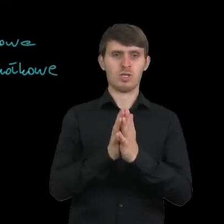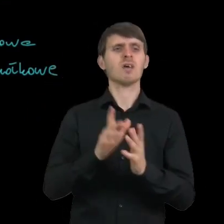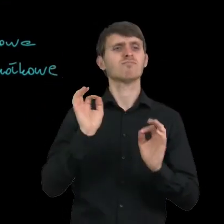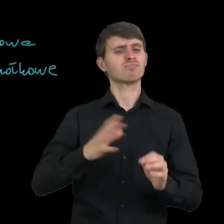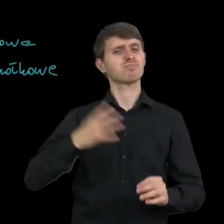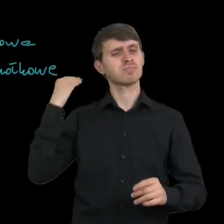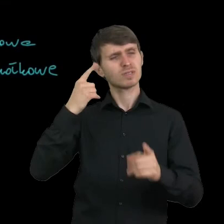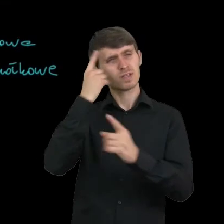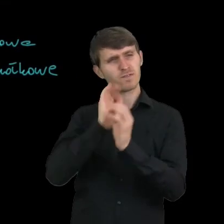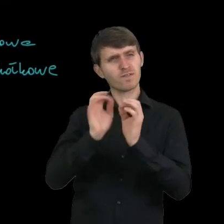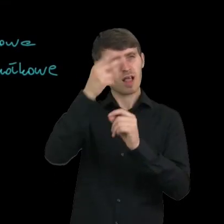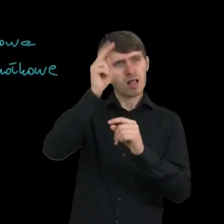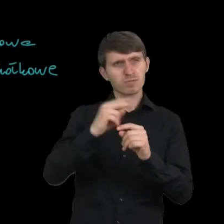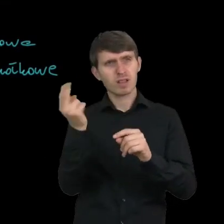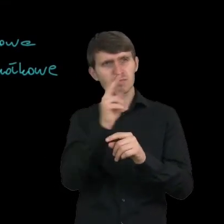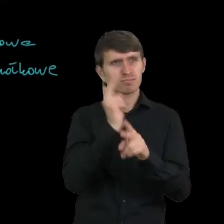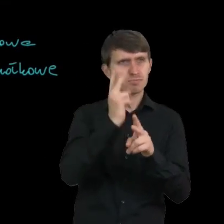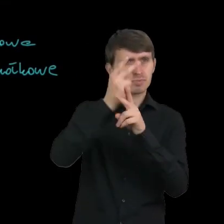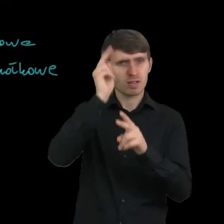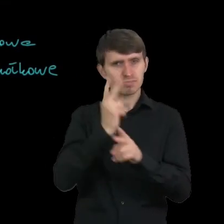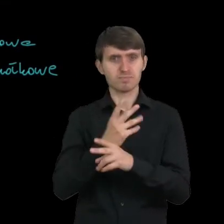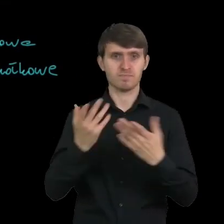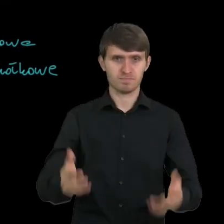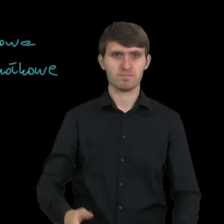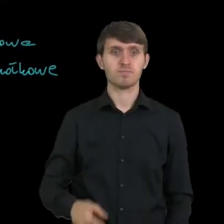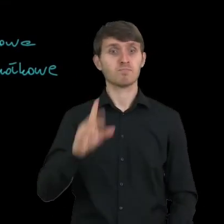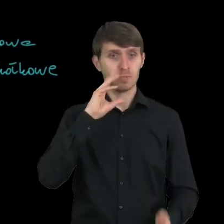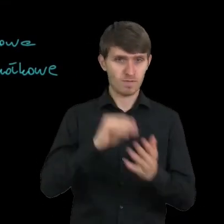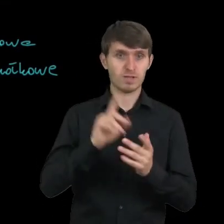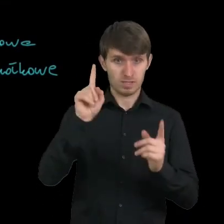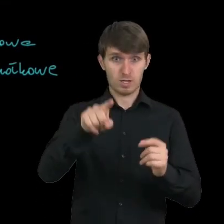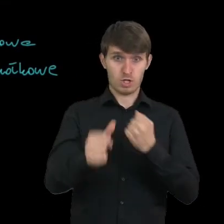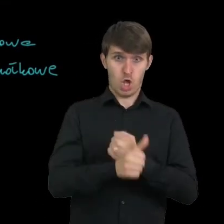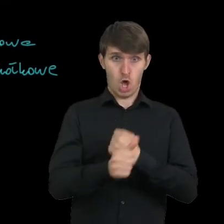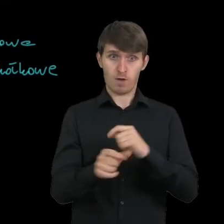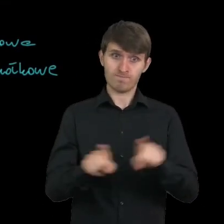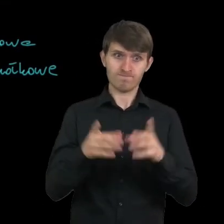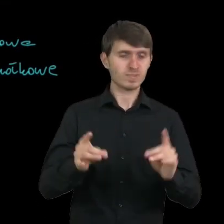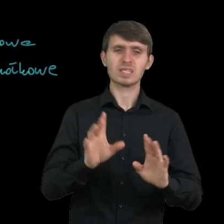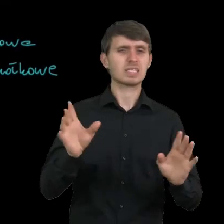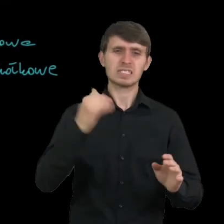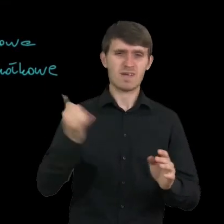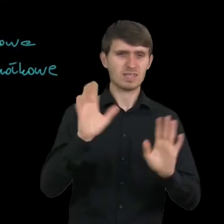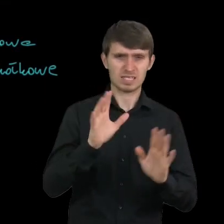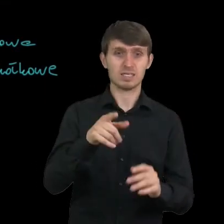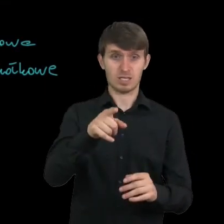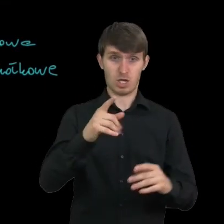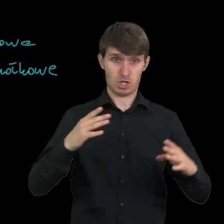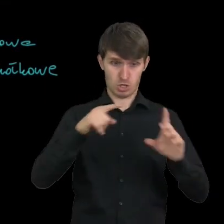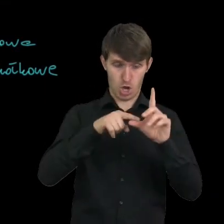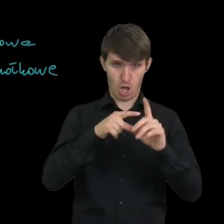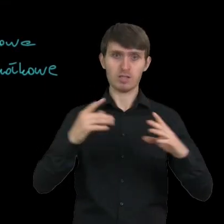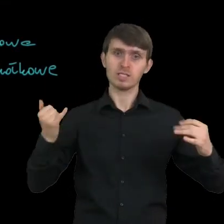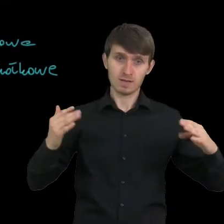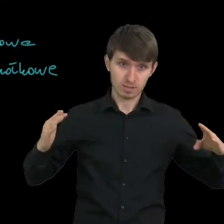jak przypuszczaliśmy. Jeszcze raz powtarzam, że to nie jest dowód. Dowód, że takie kąty, które powstają w wyniku przecięcia dwóch